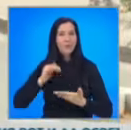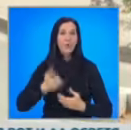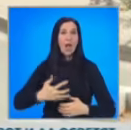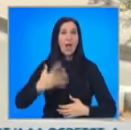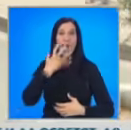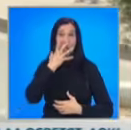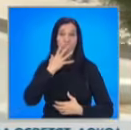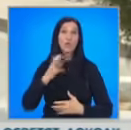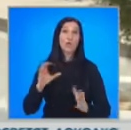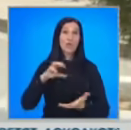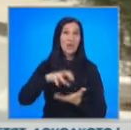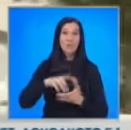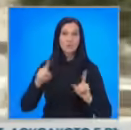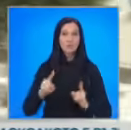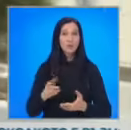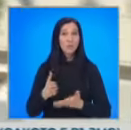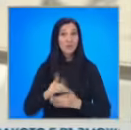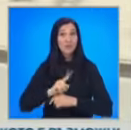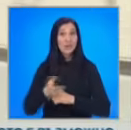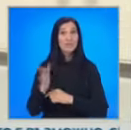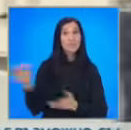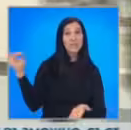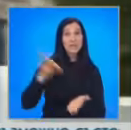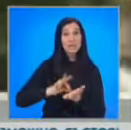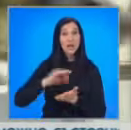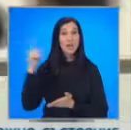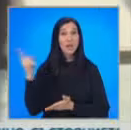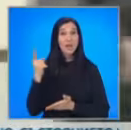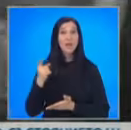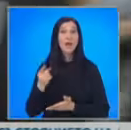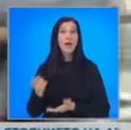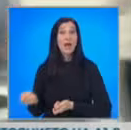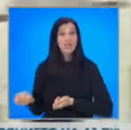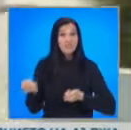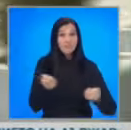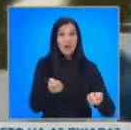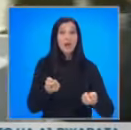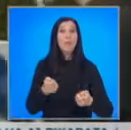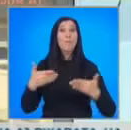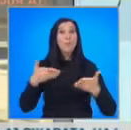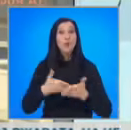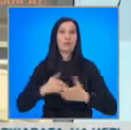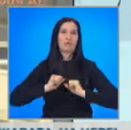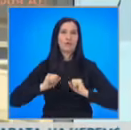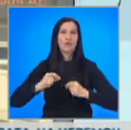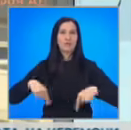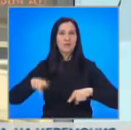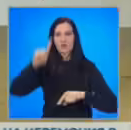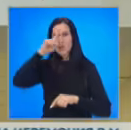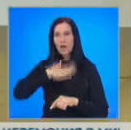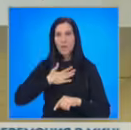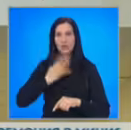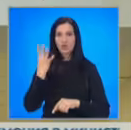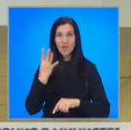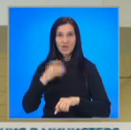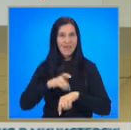екипа на спешна помощ. Веднага след пристигането на линейката е въведена в противошокова зала. Жената има 4 рани.